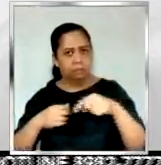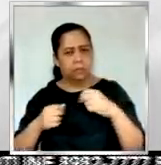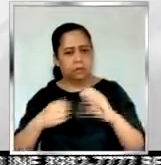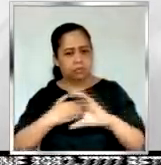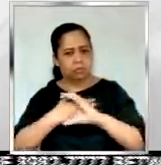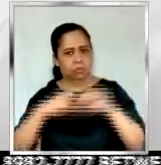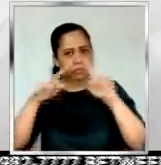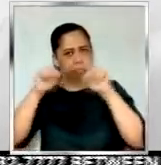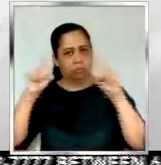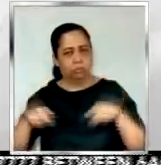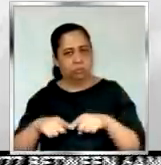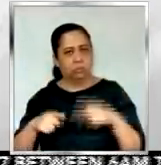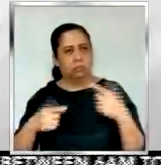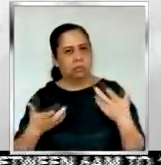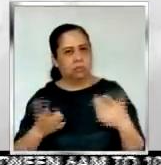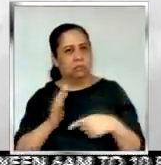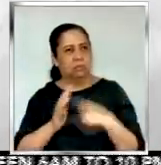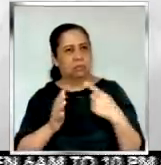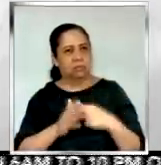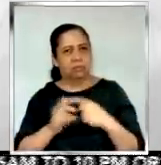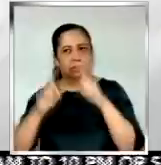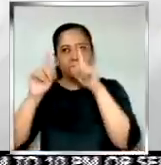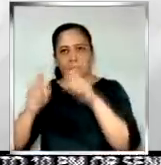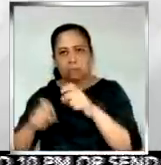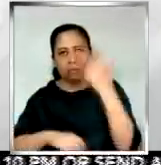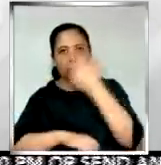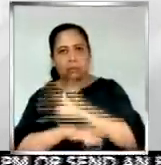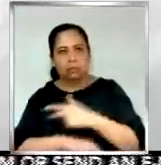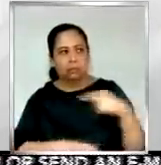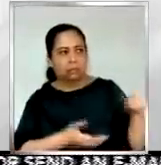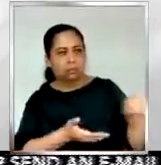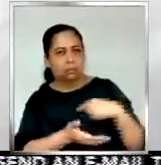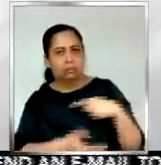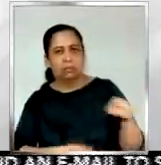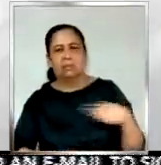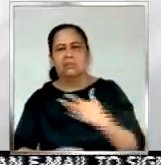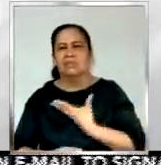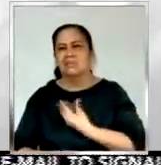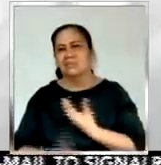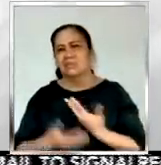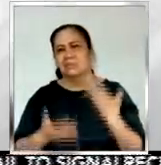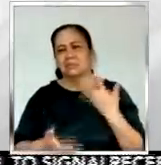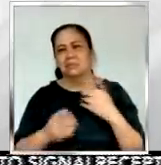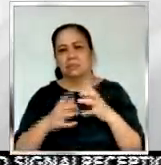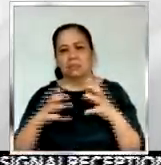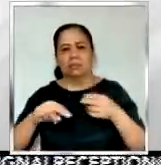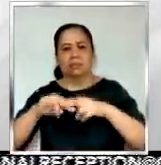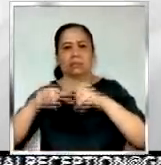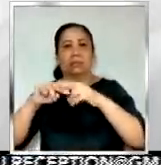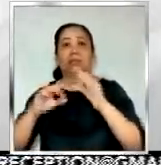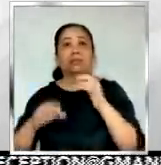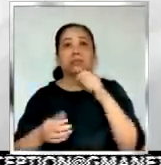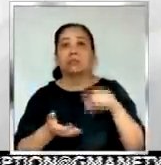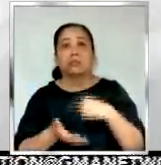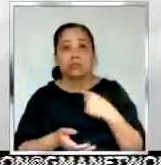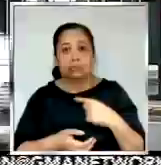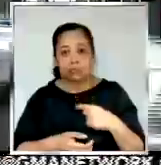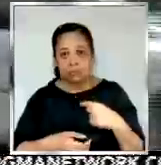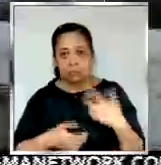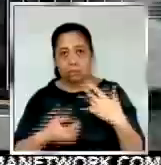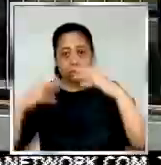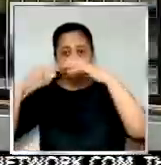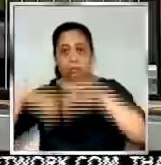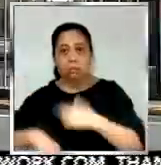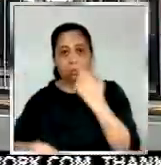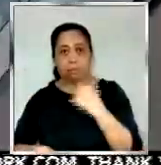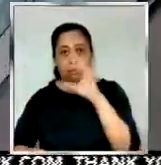Every time mag-test kami, in 3 days bayaran. Natatakot ako na pag lumaki yan, kung di kami mabayaran, di ba ang karote ang Red Cross?